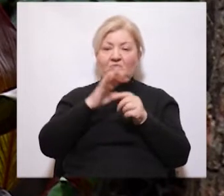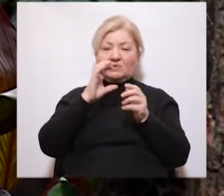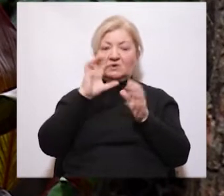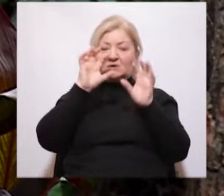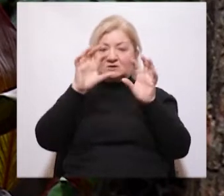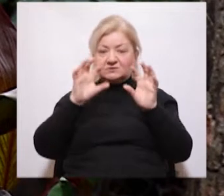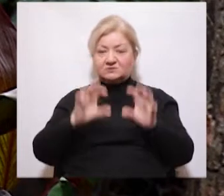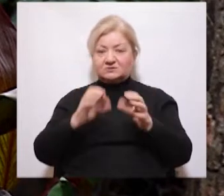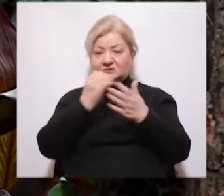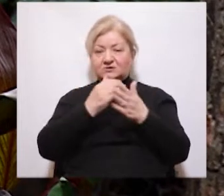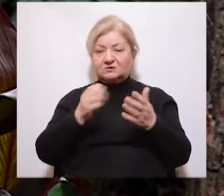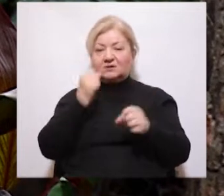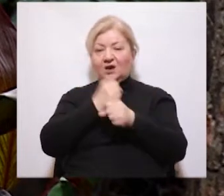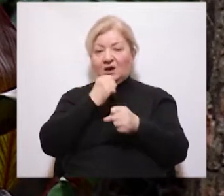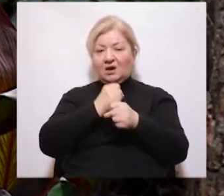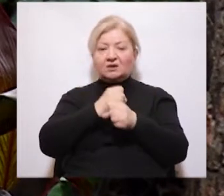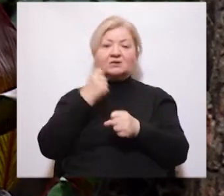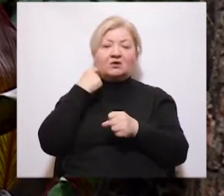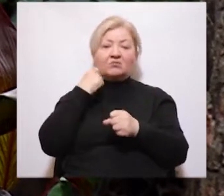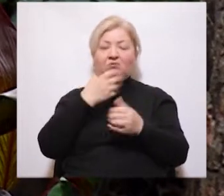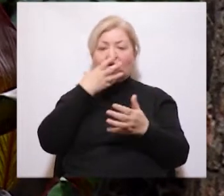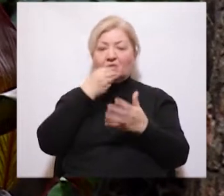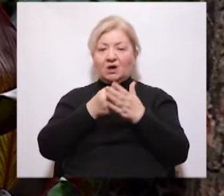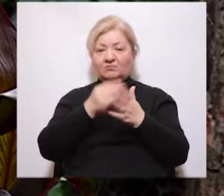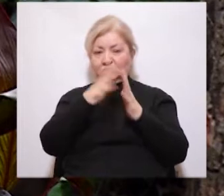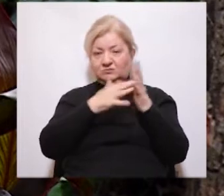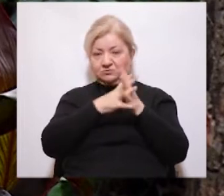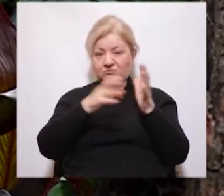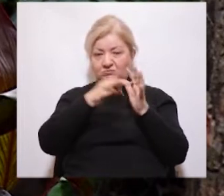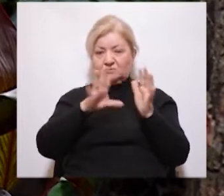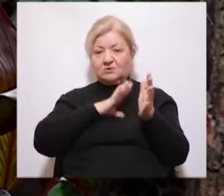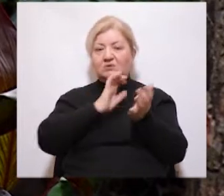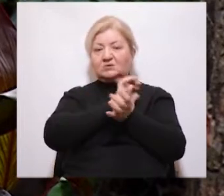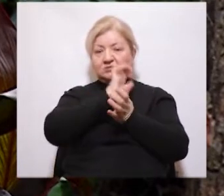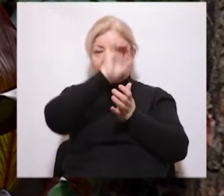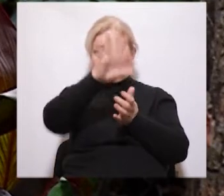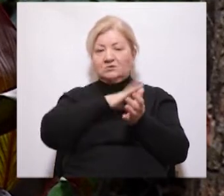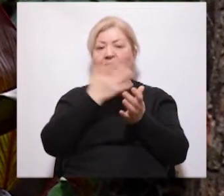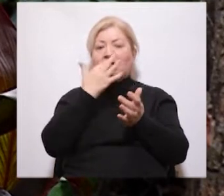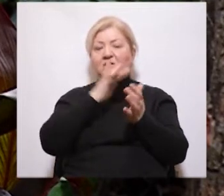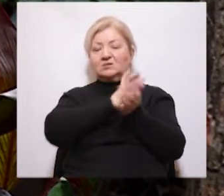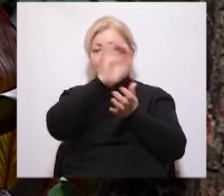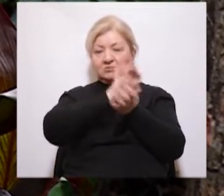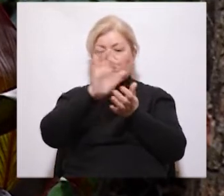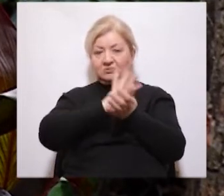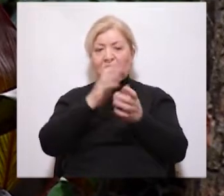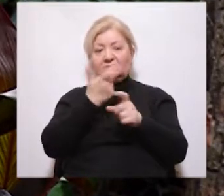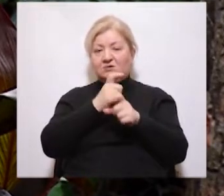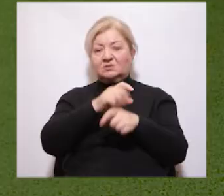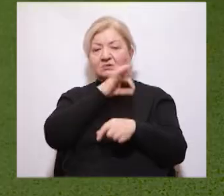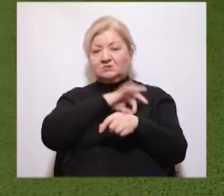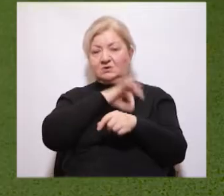წესით დააყენა ღვინო თავის მამულში, მუხრანში, და იგი ექსპორტზე გაიტანა, შესთავაზა სხვადასხვა ქვეყნებს და